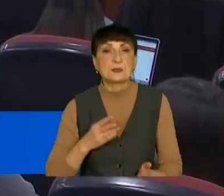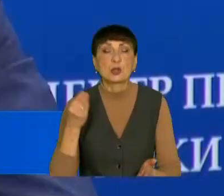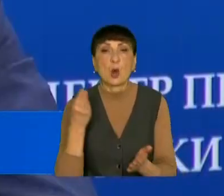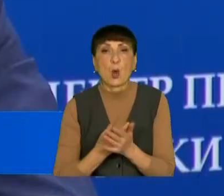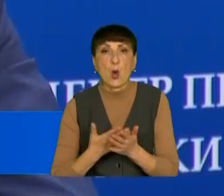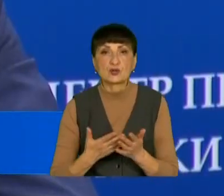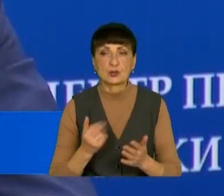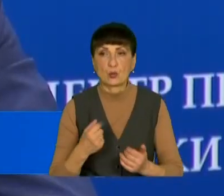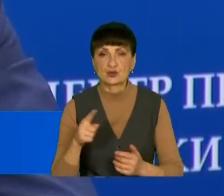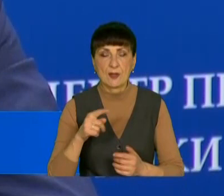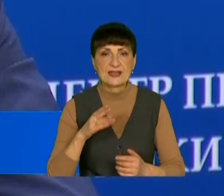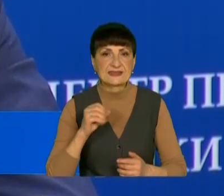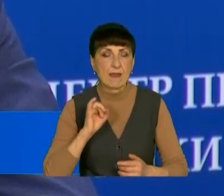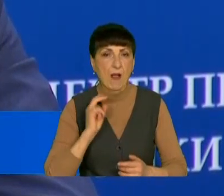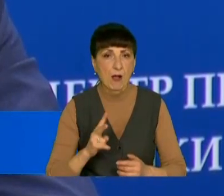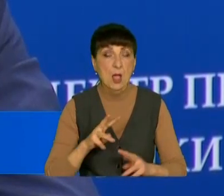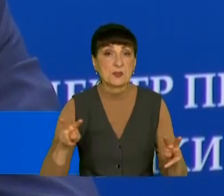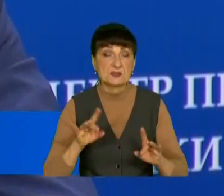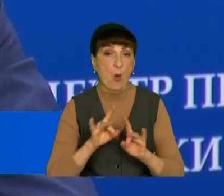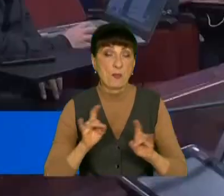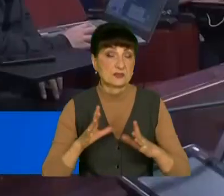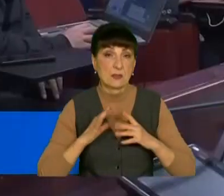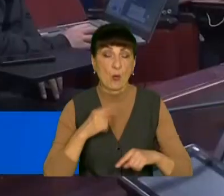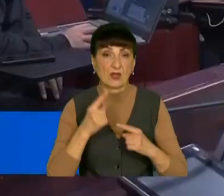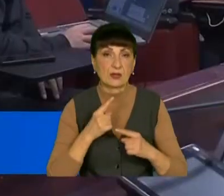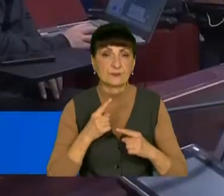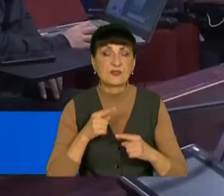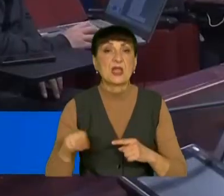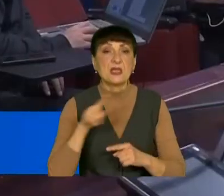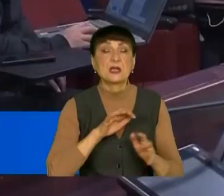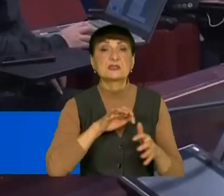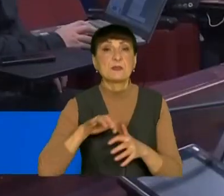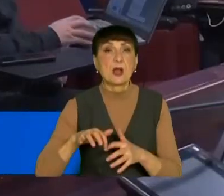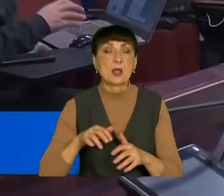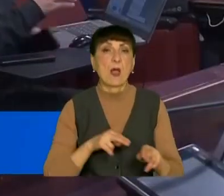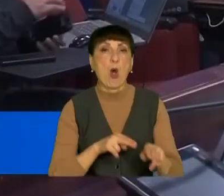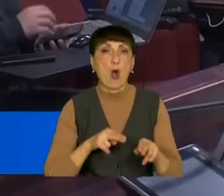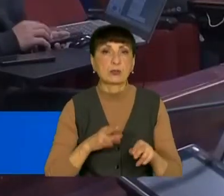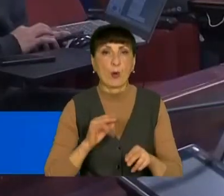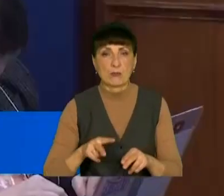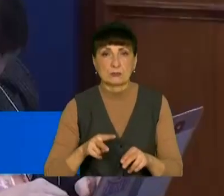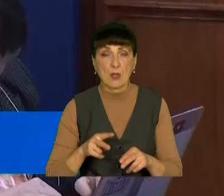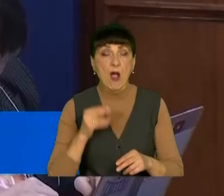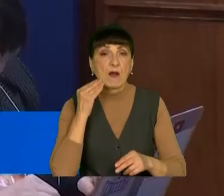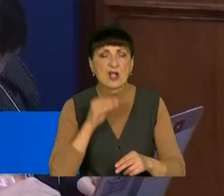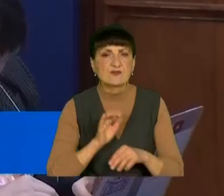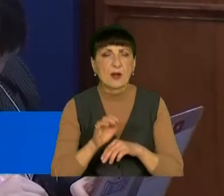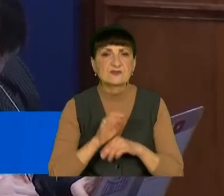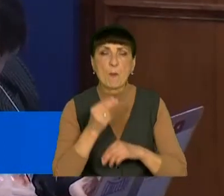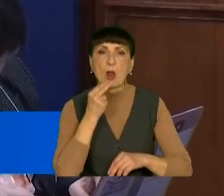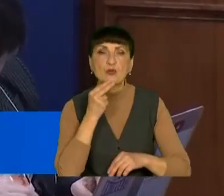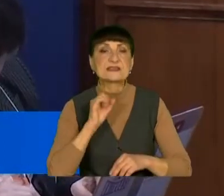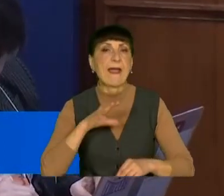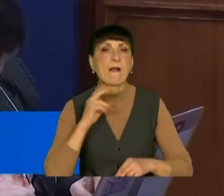дорогостоящими дериватами сайгаков, министр не пояснил. Он лишь подчеркнул, что их забирает Охотзоопром. Качество производства продуктов из